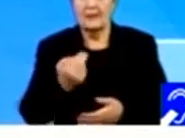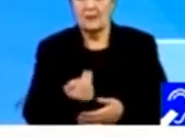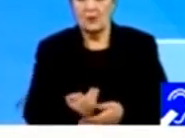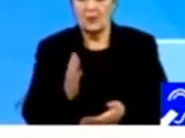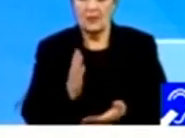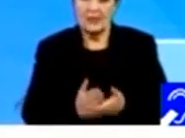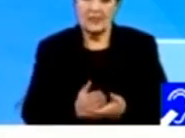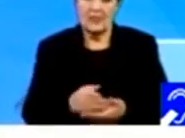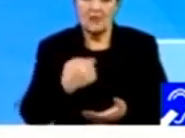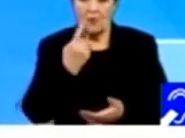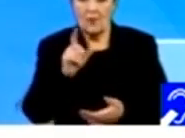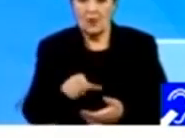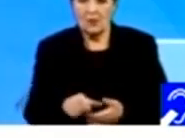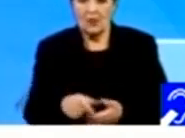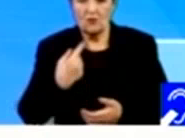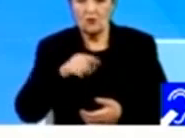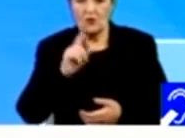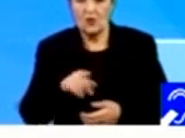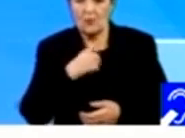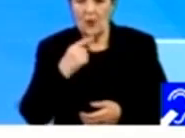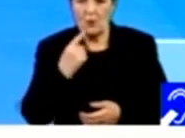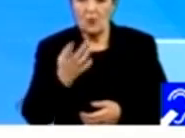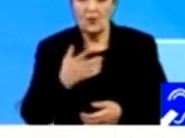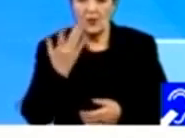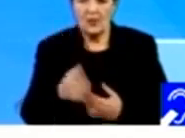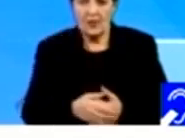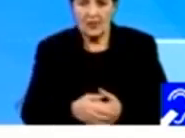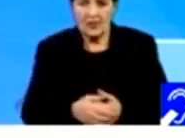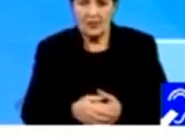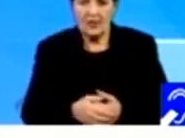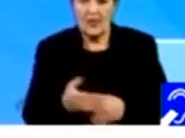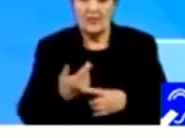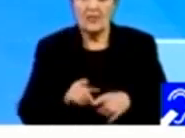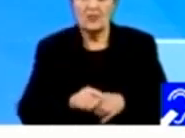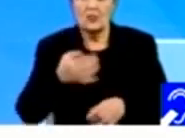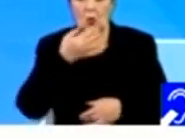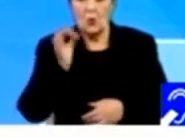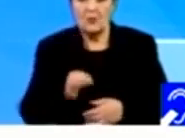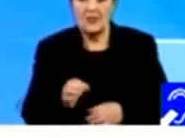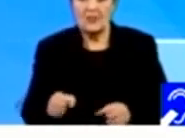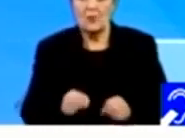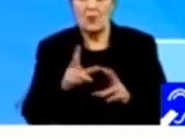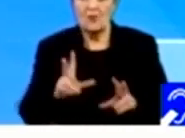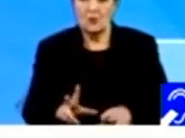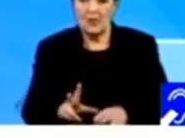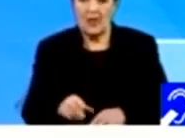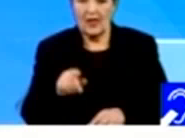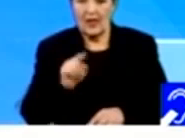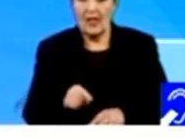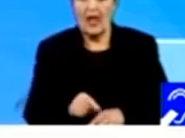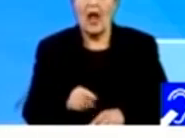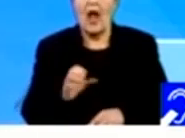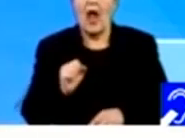vreo persoană care să știe mai mult în ceea ce ține de aceste competențe profesionale, mă refer la